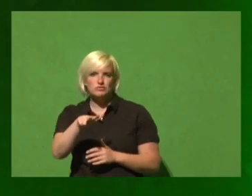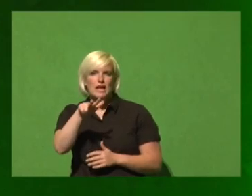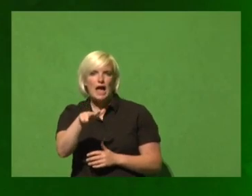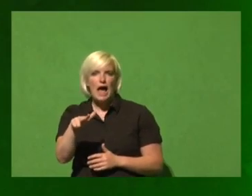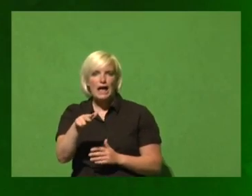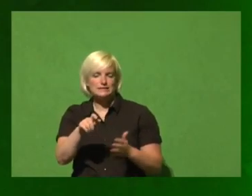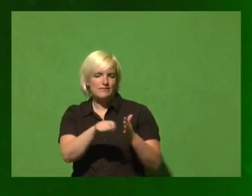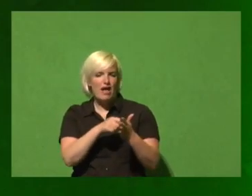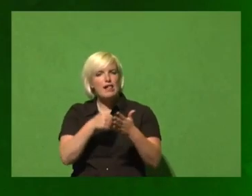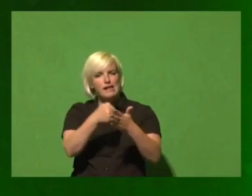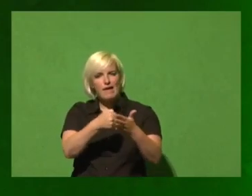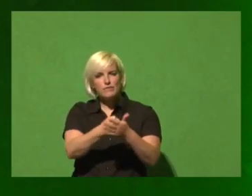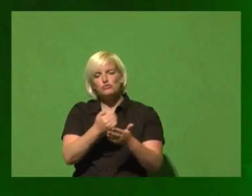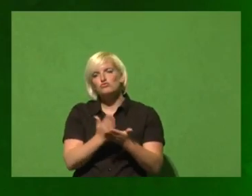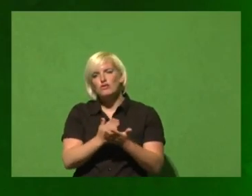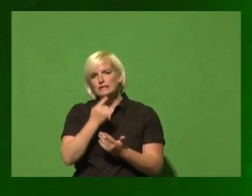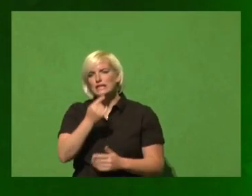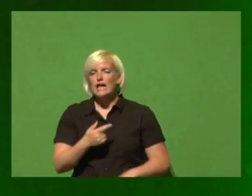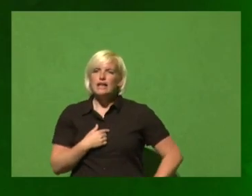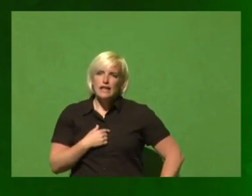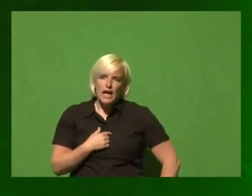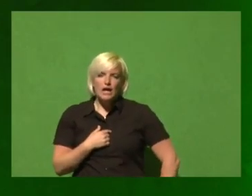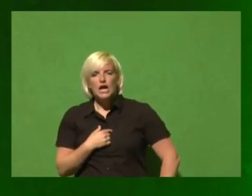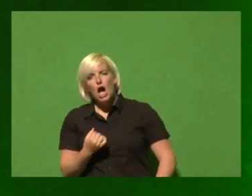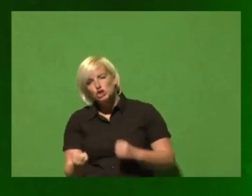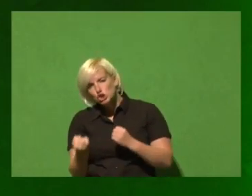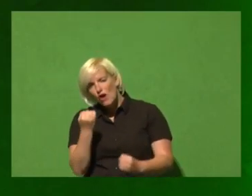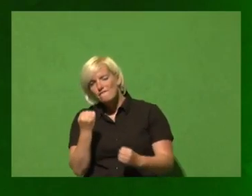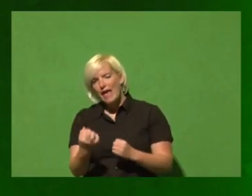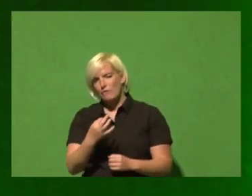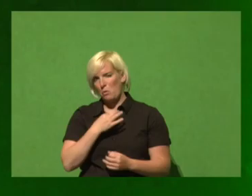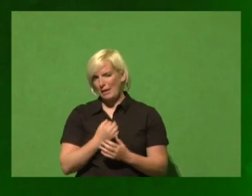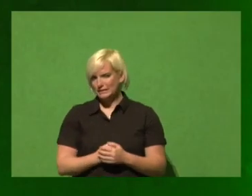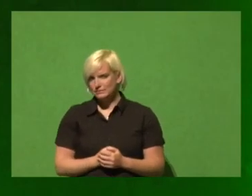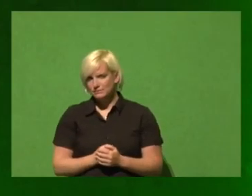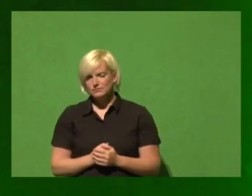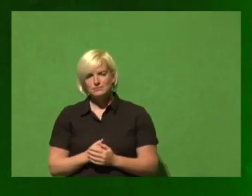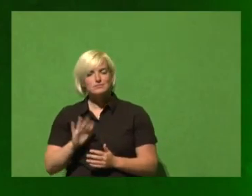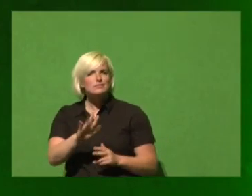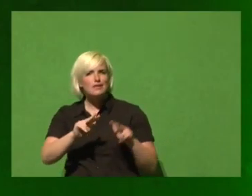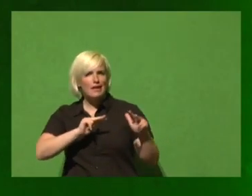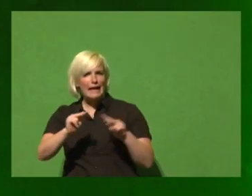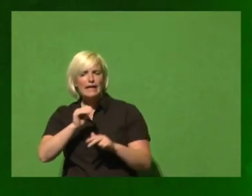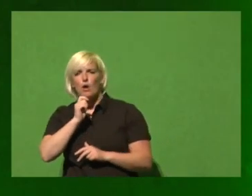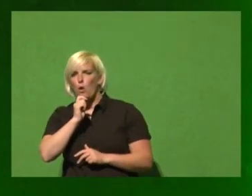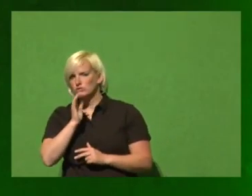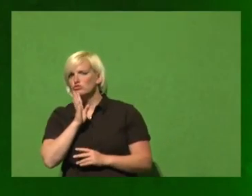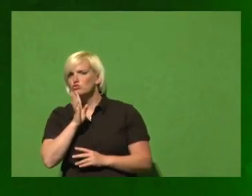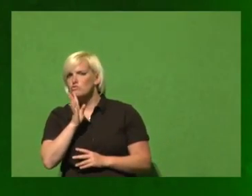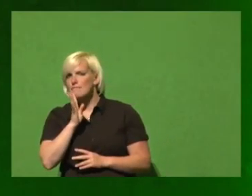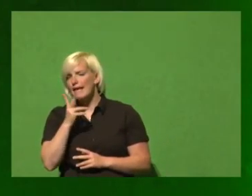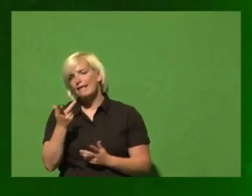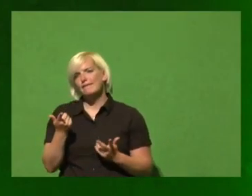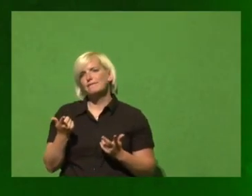gesagt. Ich tue mich schwer damit. Ihr Regierungssprecher macht es etwas